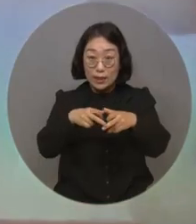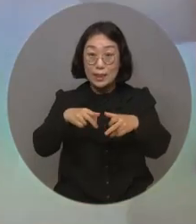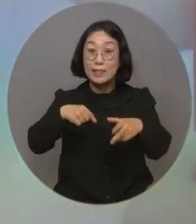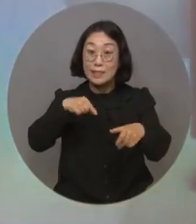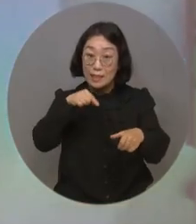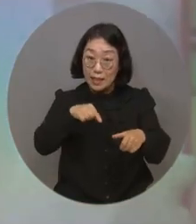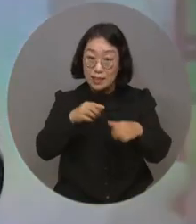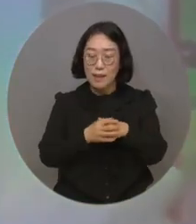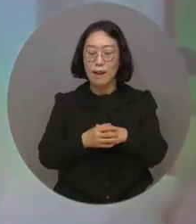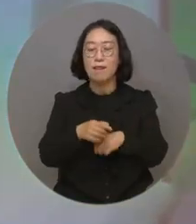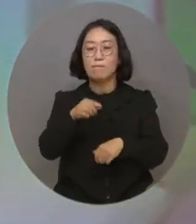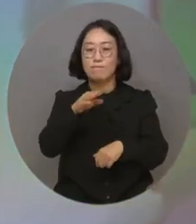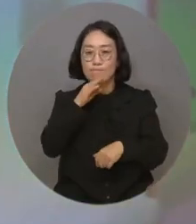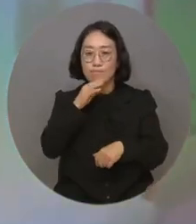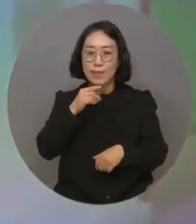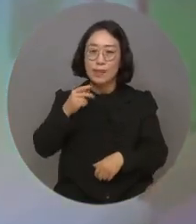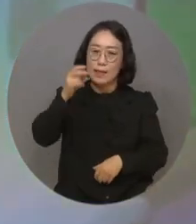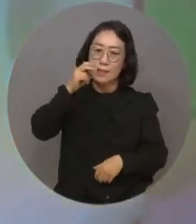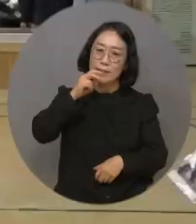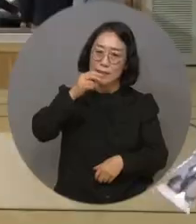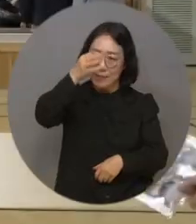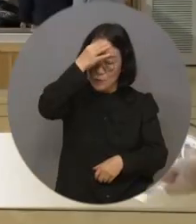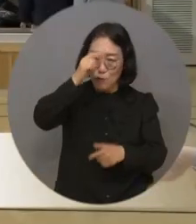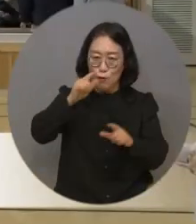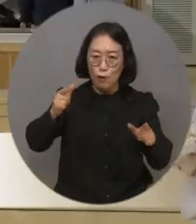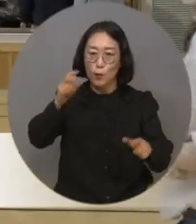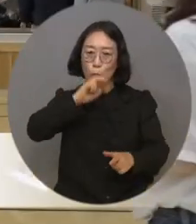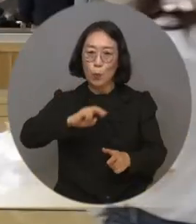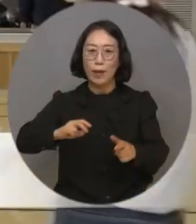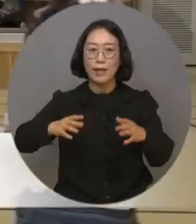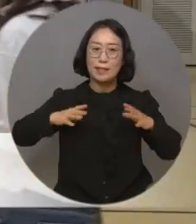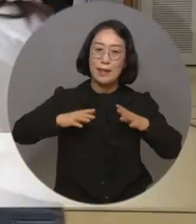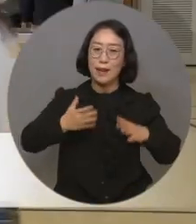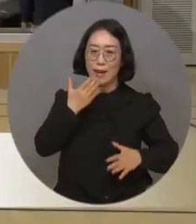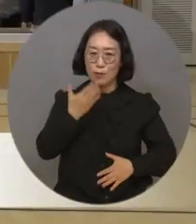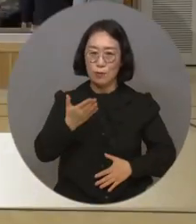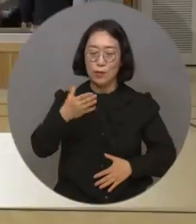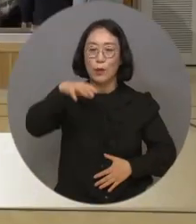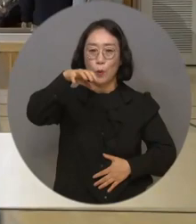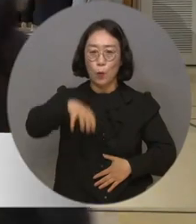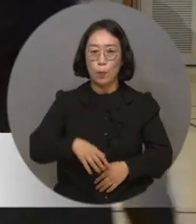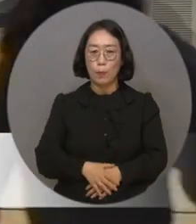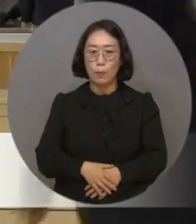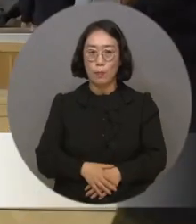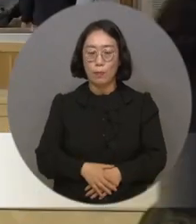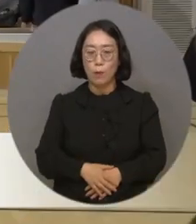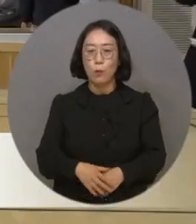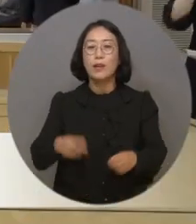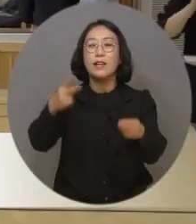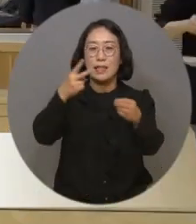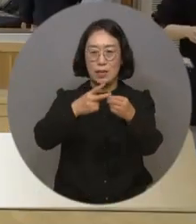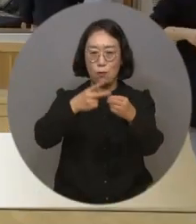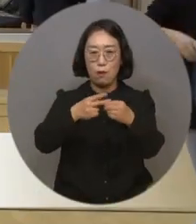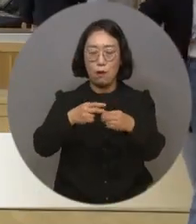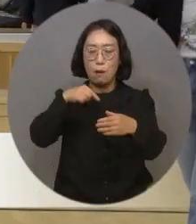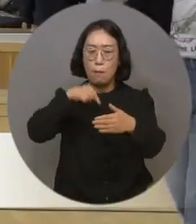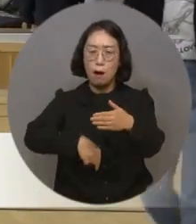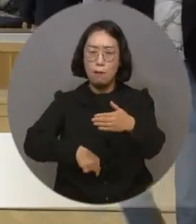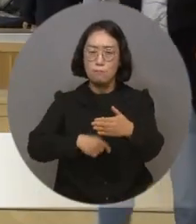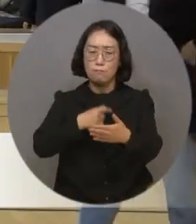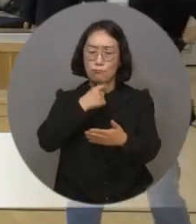마음껏 발휘할 수 있는 기회를 늘려가고 있습니다. 2회를 개최했는데요. 뭐 마음이 너무